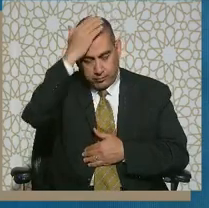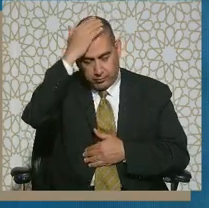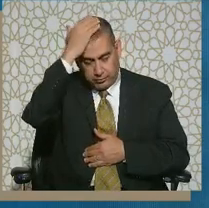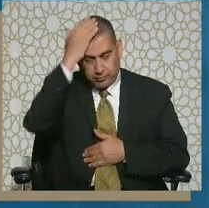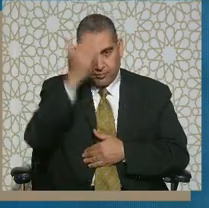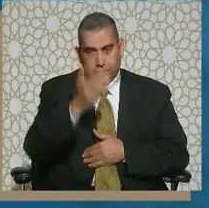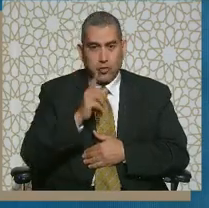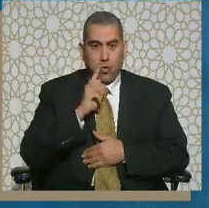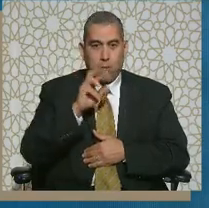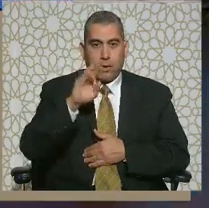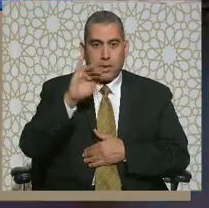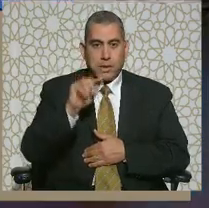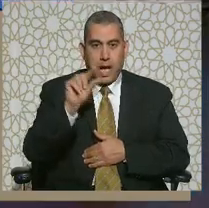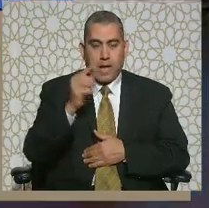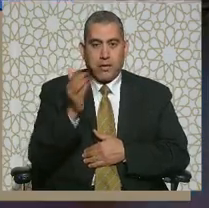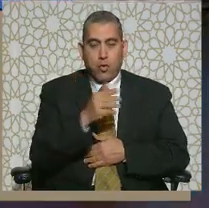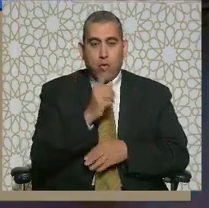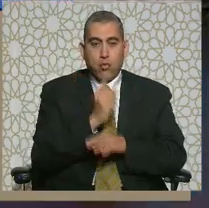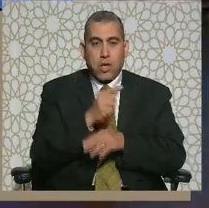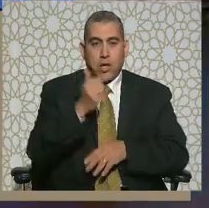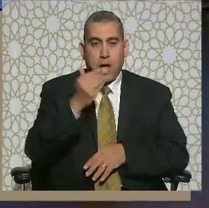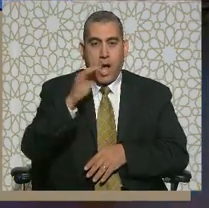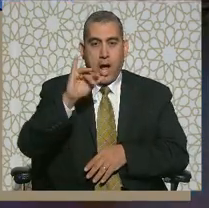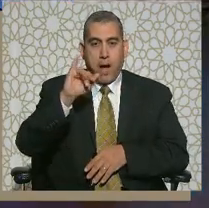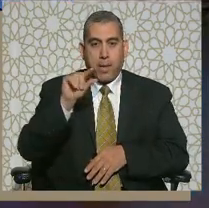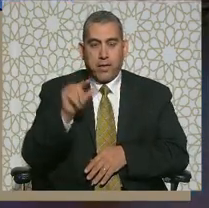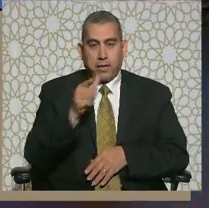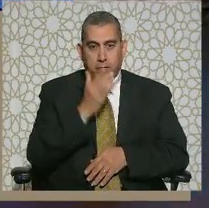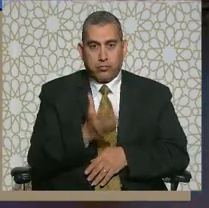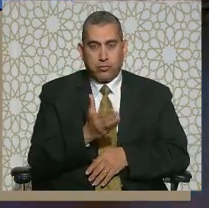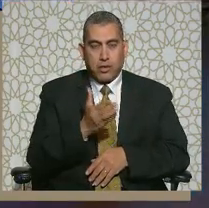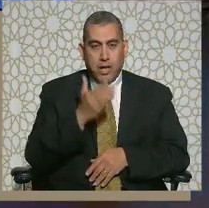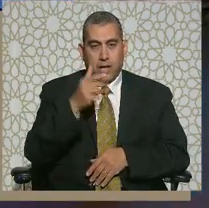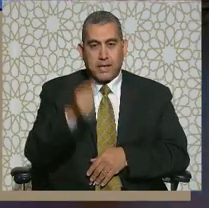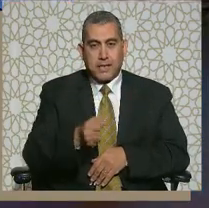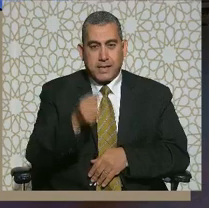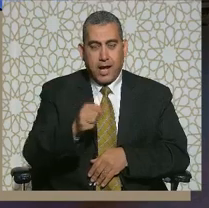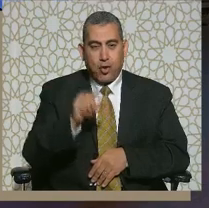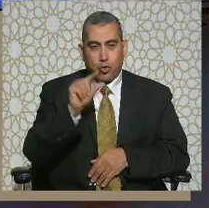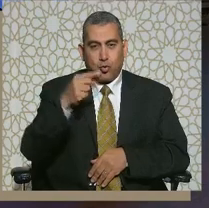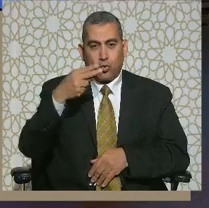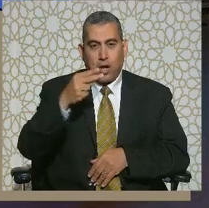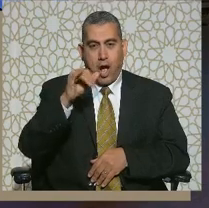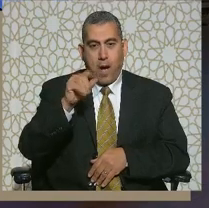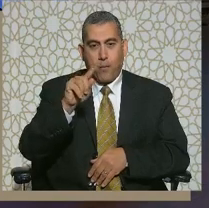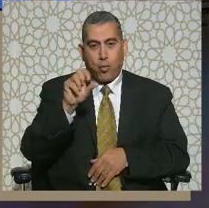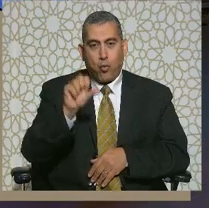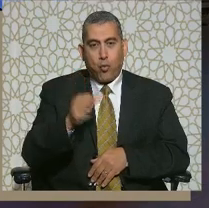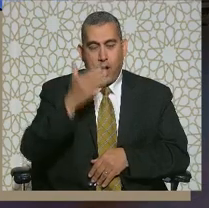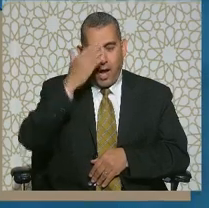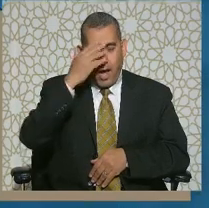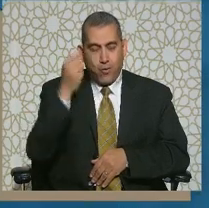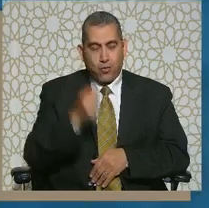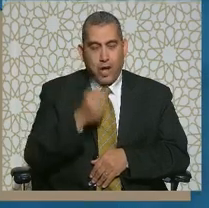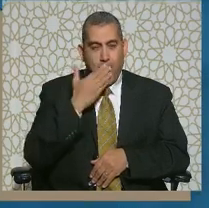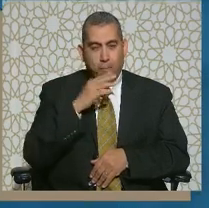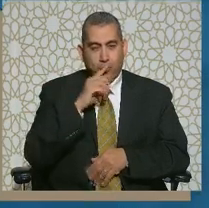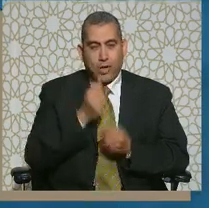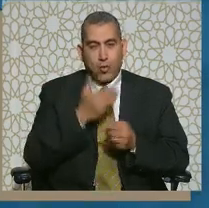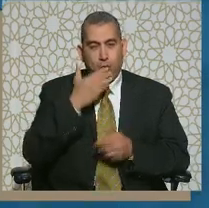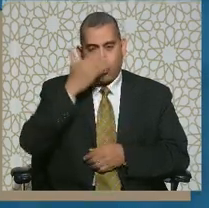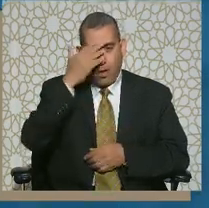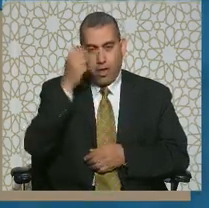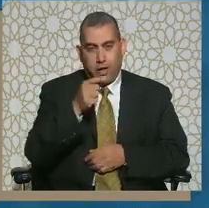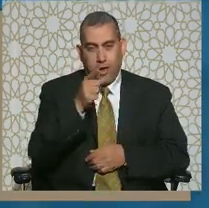ام زياد معايا الاستاذ احمد استاذ احمد ازيك يا دكتور عمرو بخير الحمد لله كل سنه وحضرتك طيب